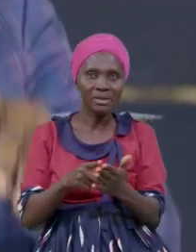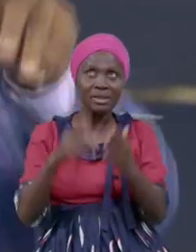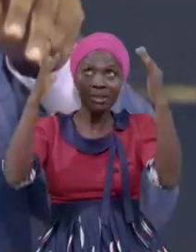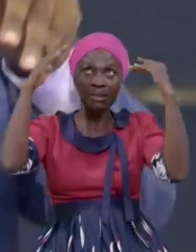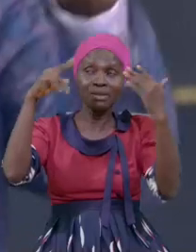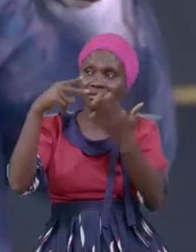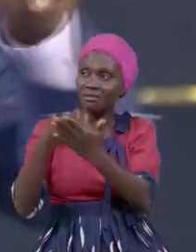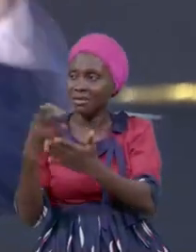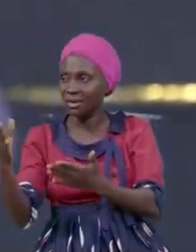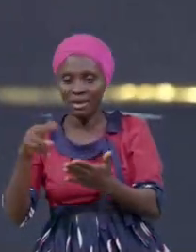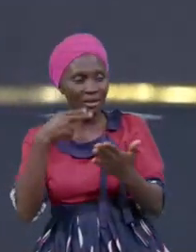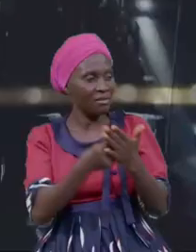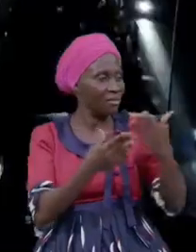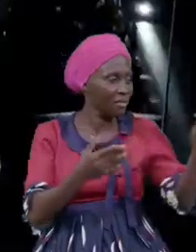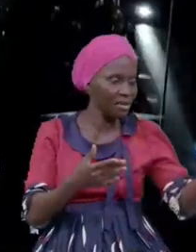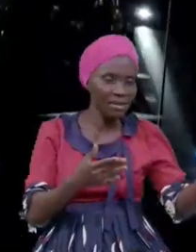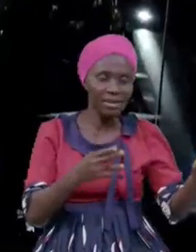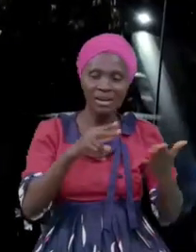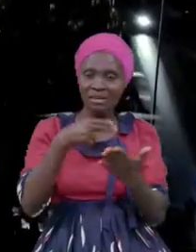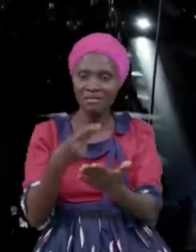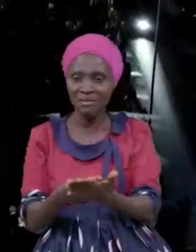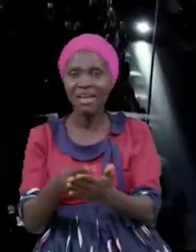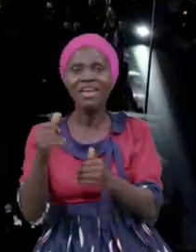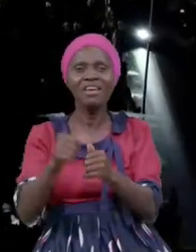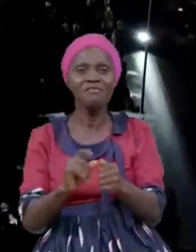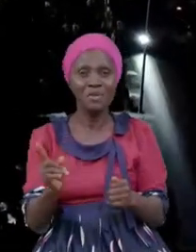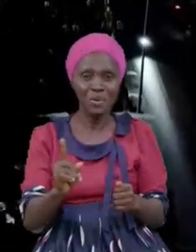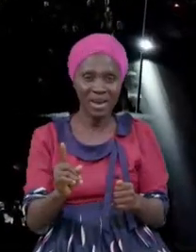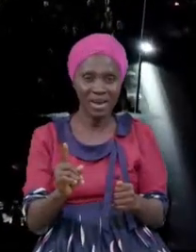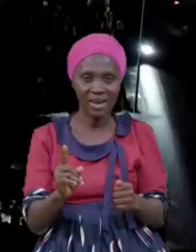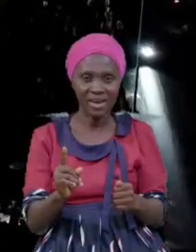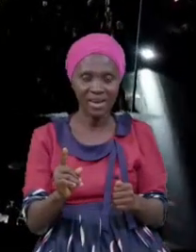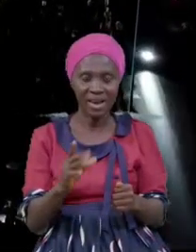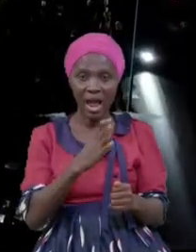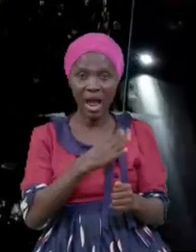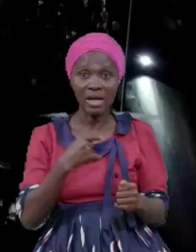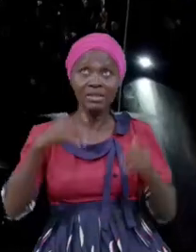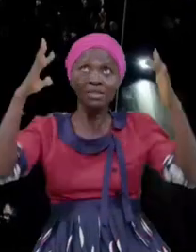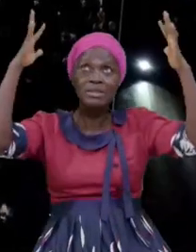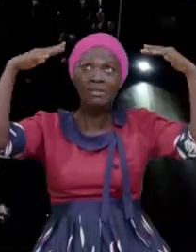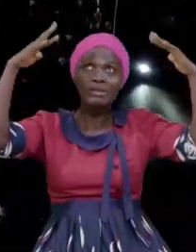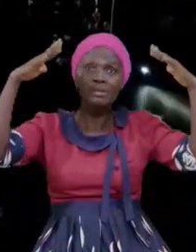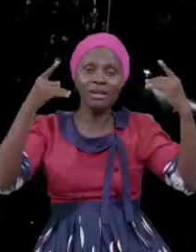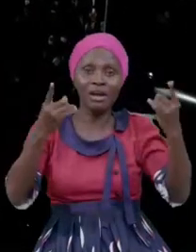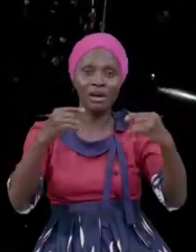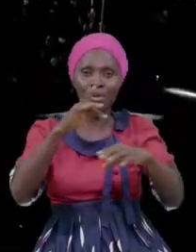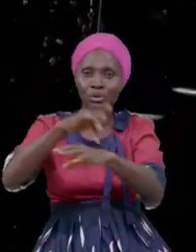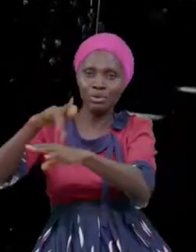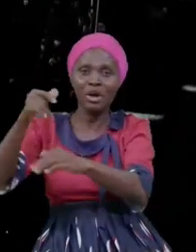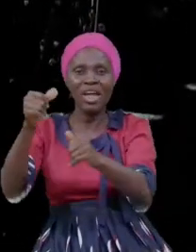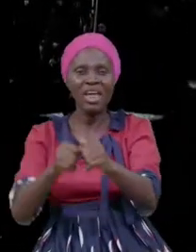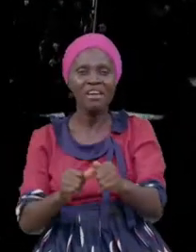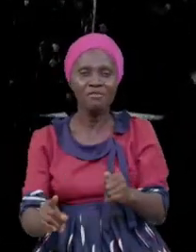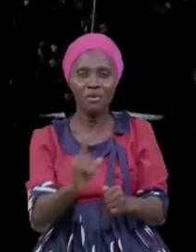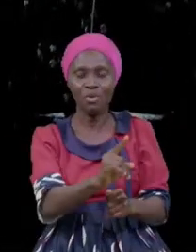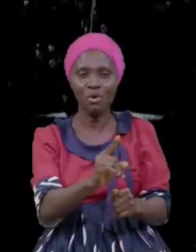tombé ici, tombé là-bas, tombé partout. Et la pluie est venue sur tout le monde, sauf